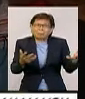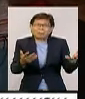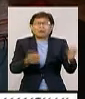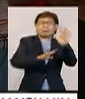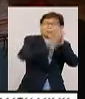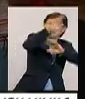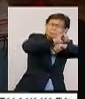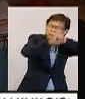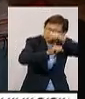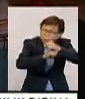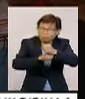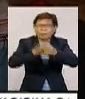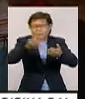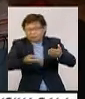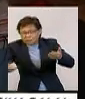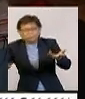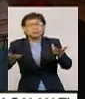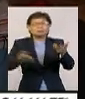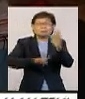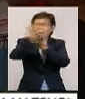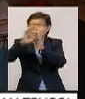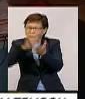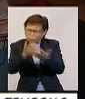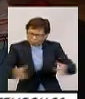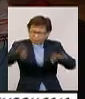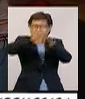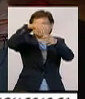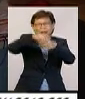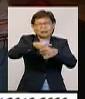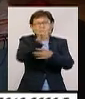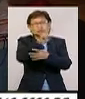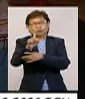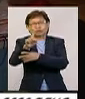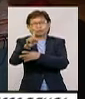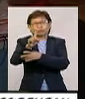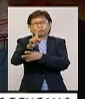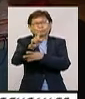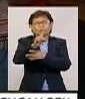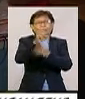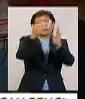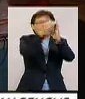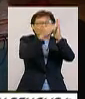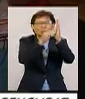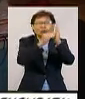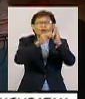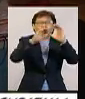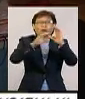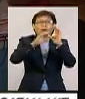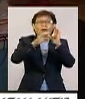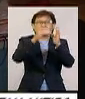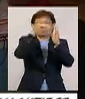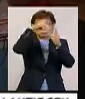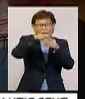pembangunan infrastruktur, prasarana itu penting sebenarnya dalam sesuatu modul ekonomi itu? Okay. Terima